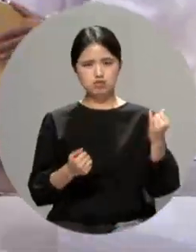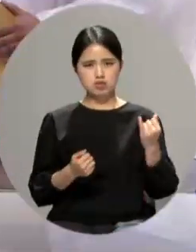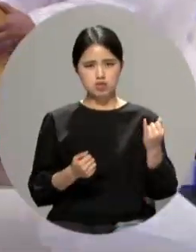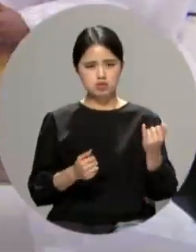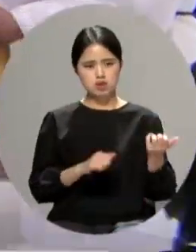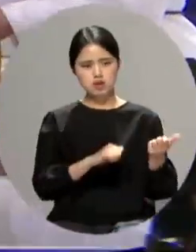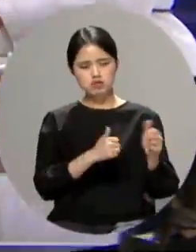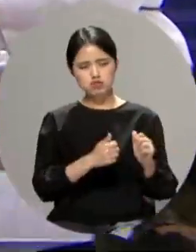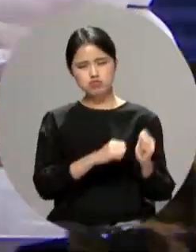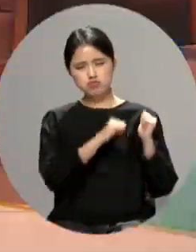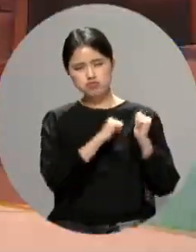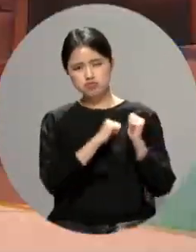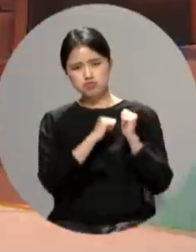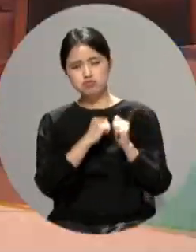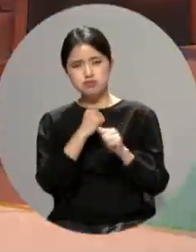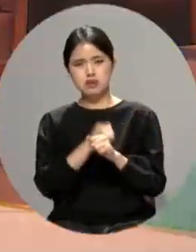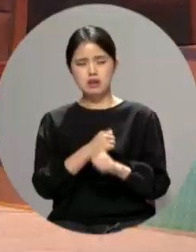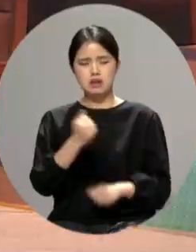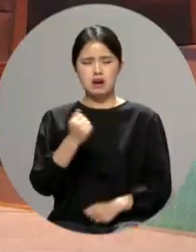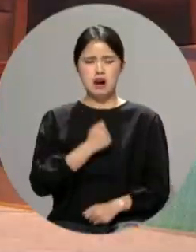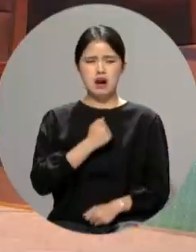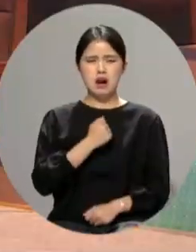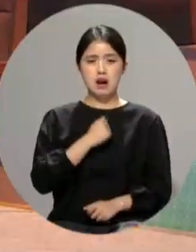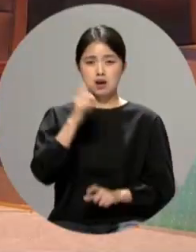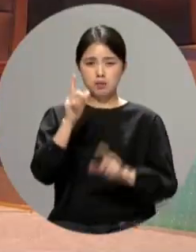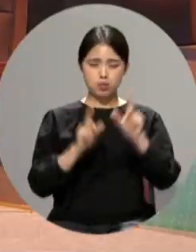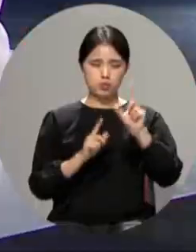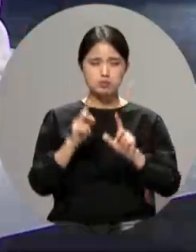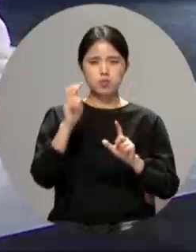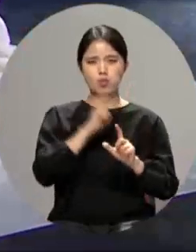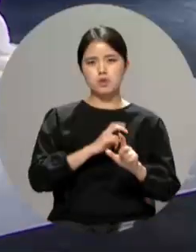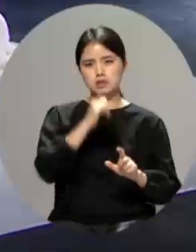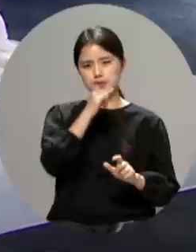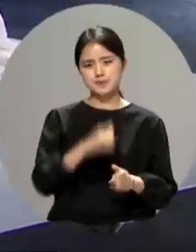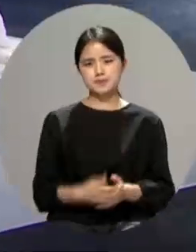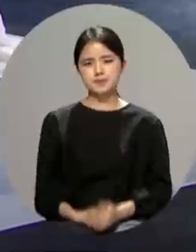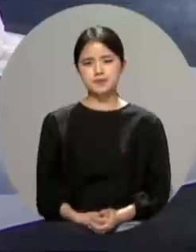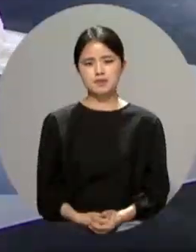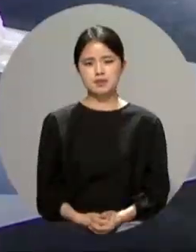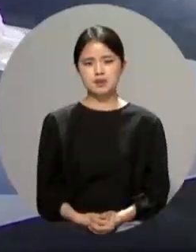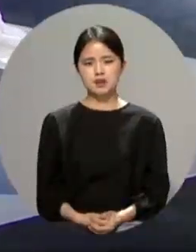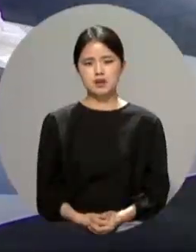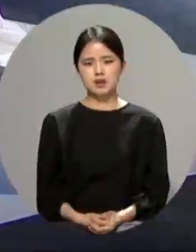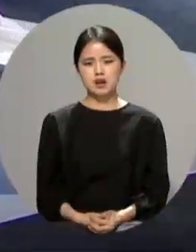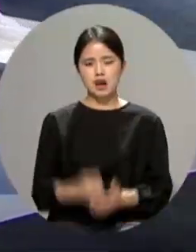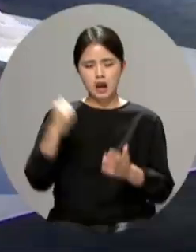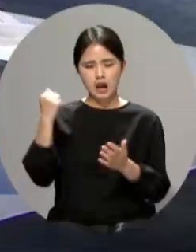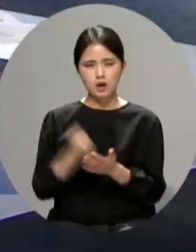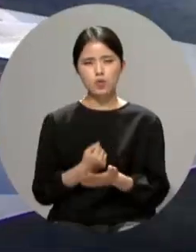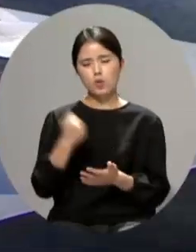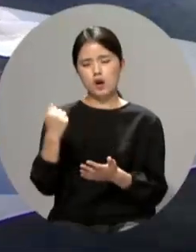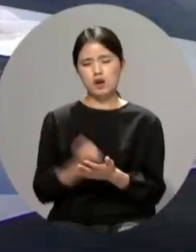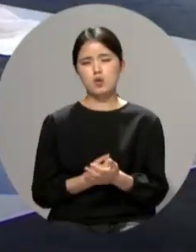실어보내는 심봉사의 절규가 공연장을 가득 메웁니다. 아이고 여보,